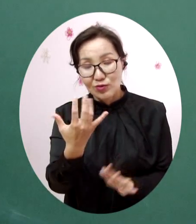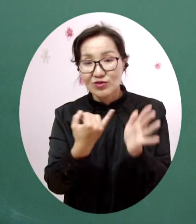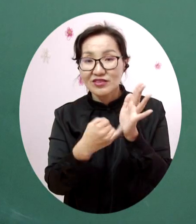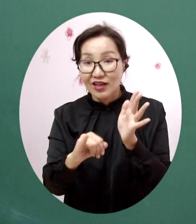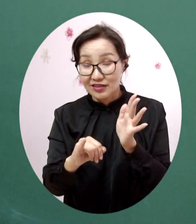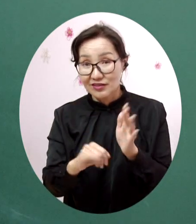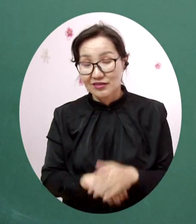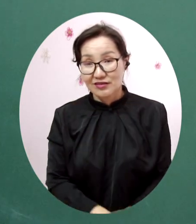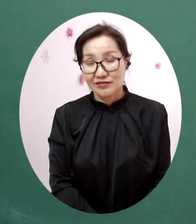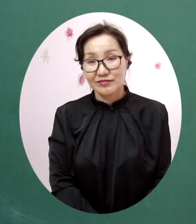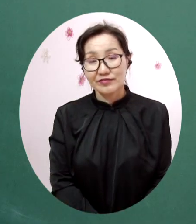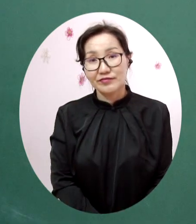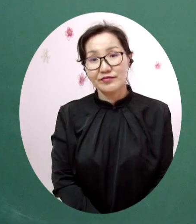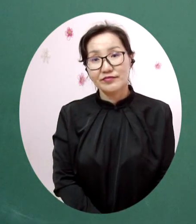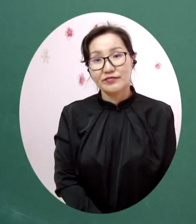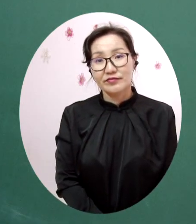7560.